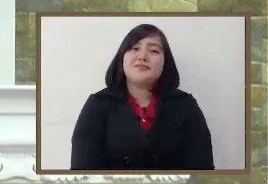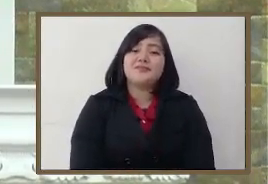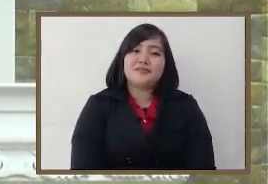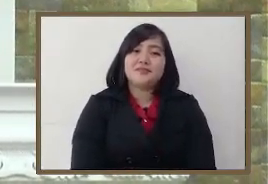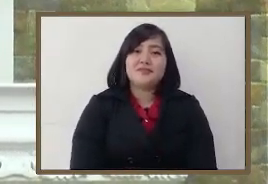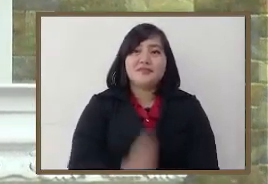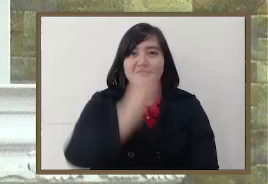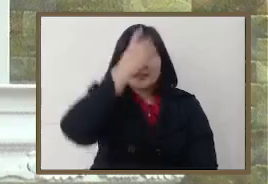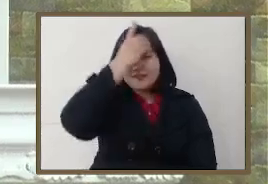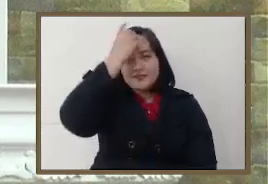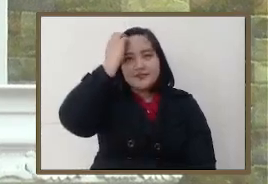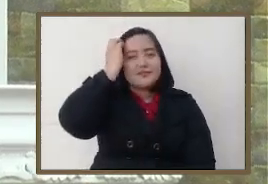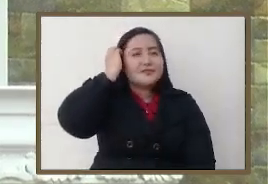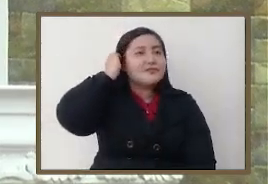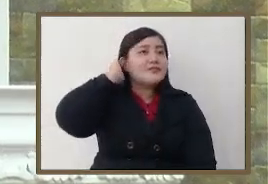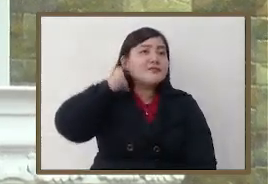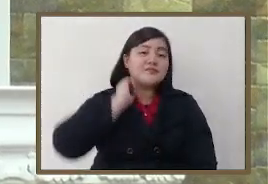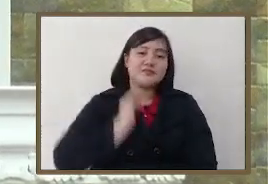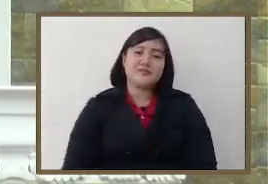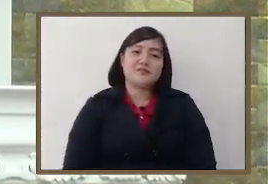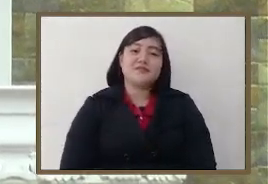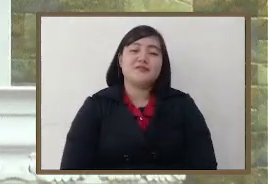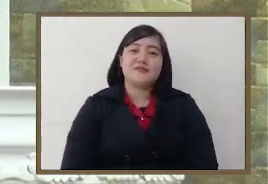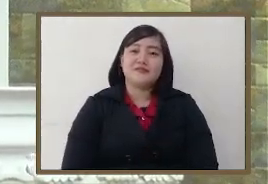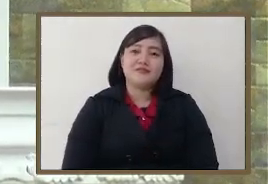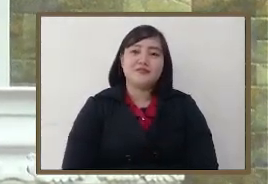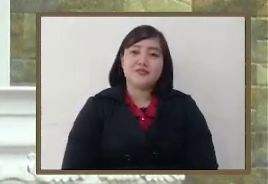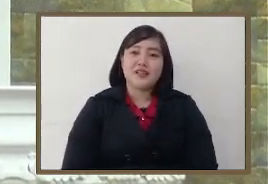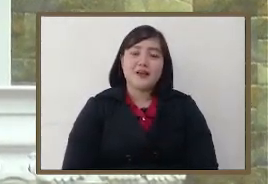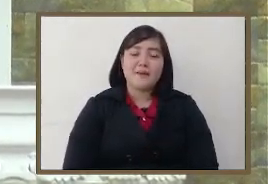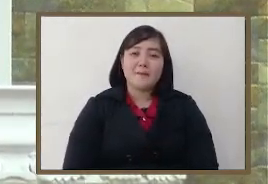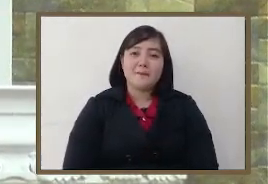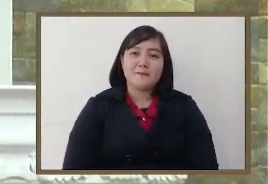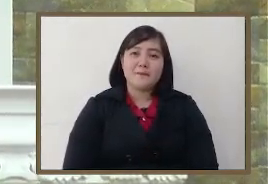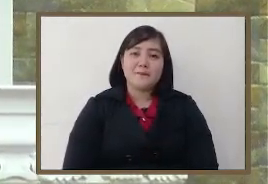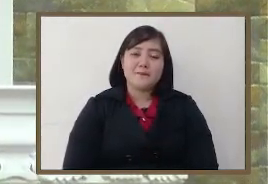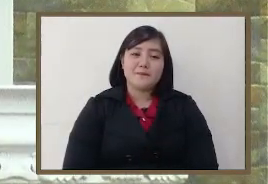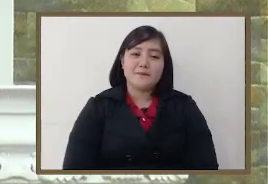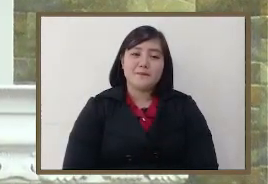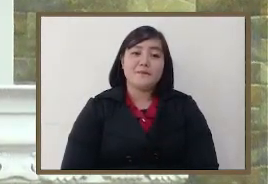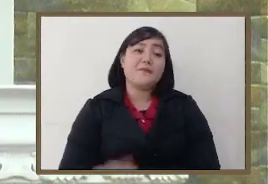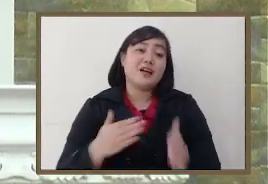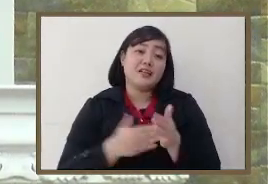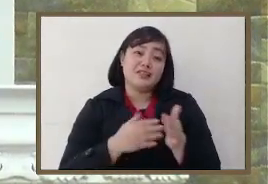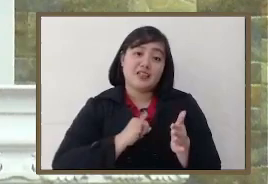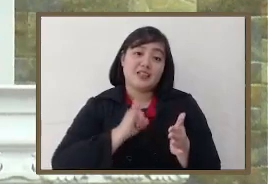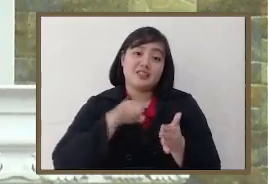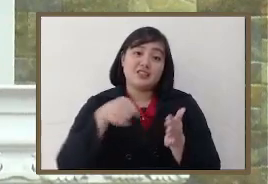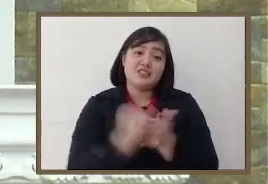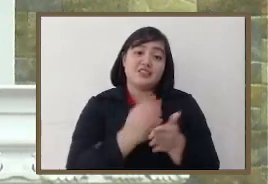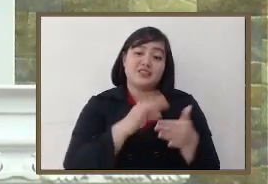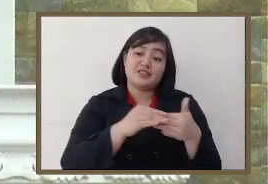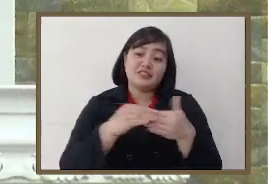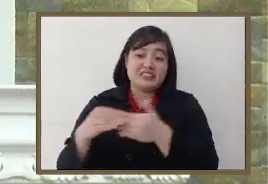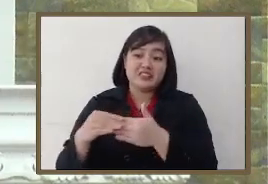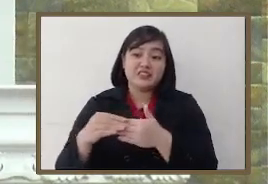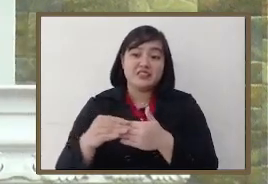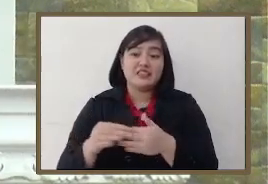Sa akin, hindi yung sinner's prayer ang tawag ko doon. Basta't pinasusunod ko sila sa panalangin. See? Now, listen.